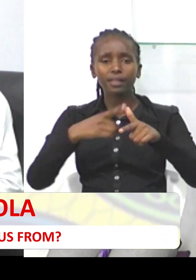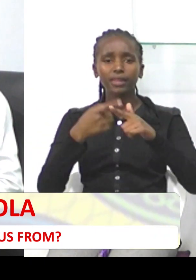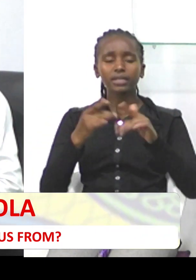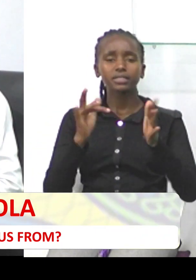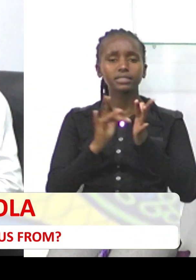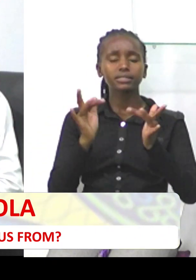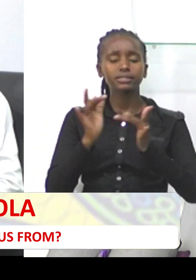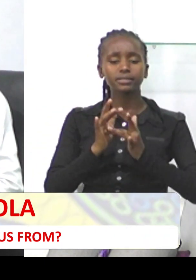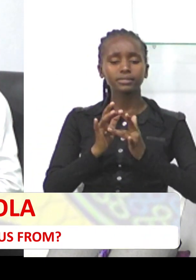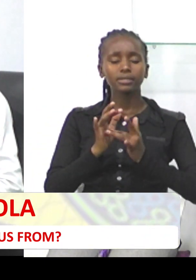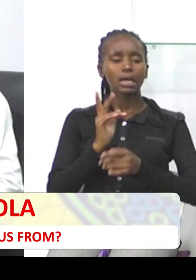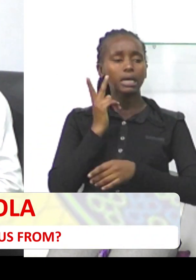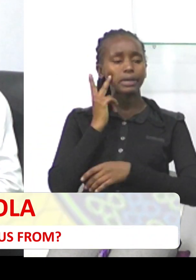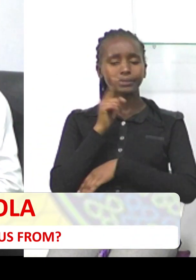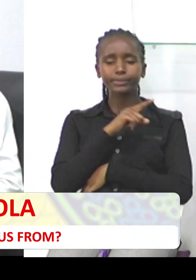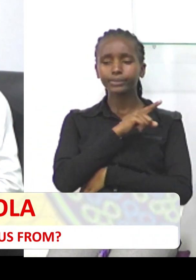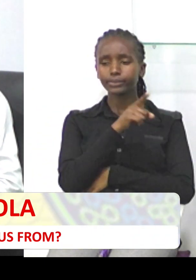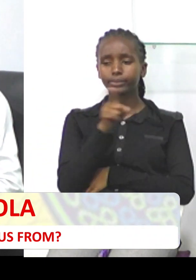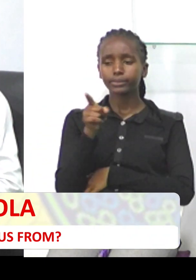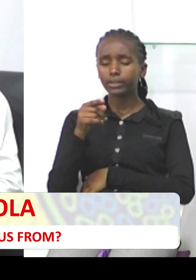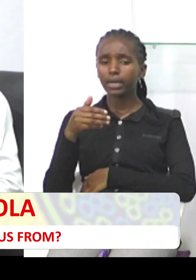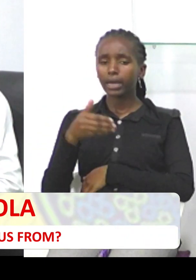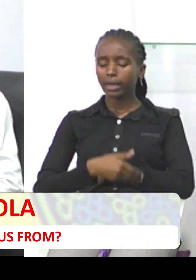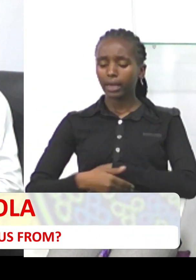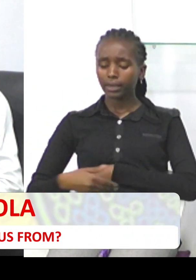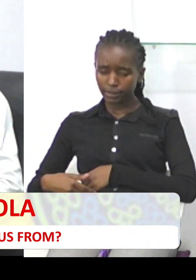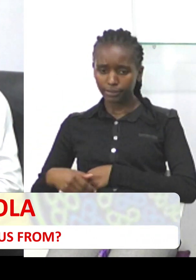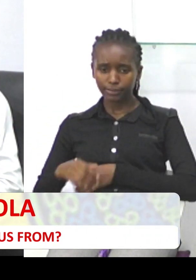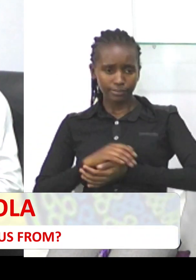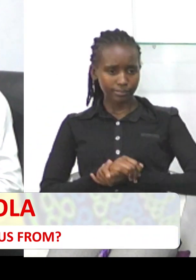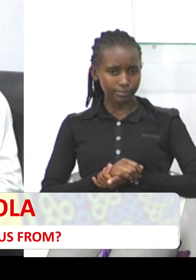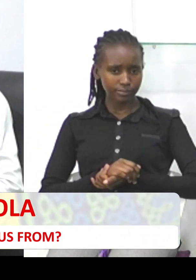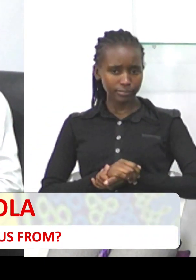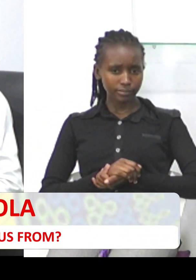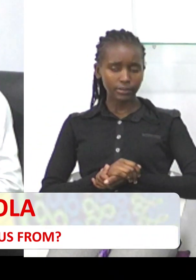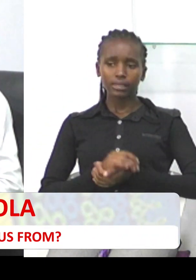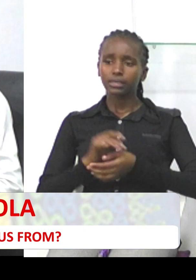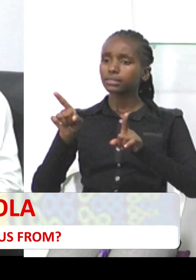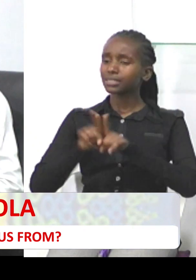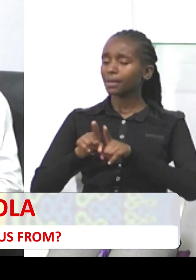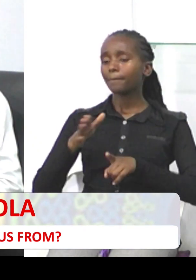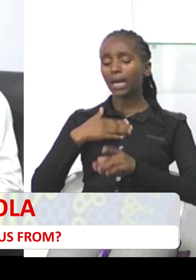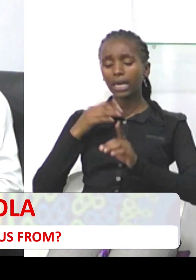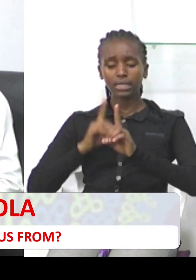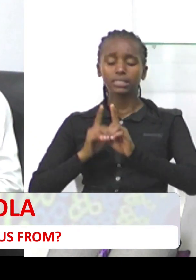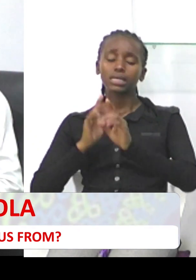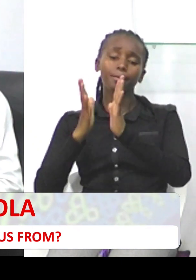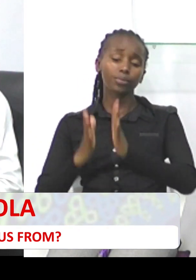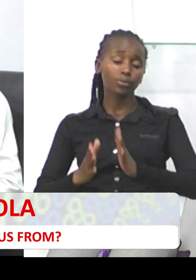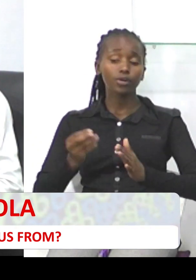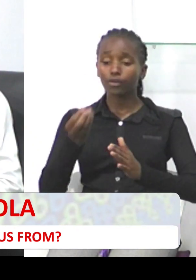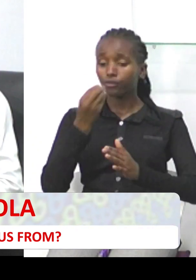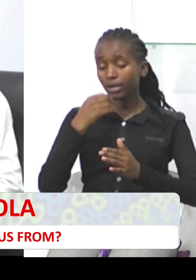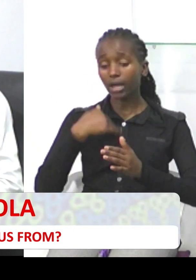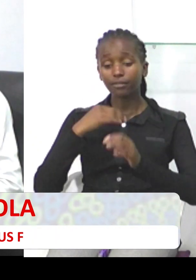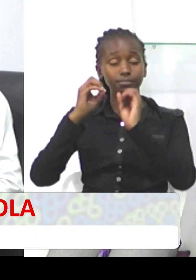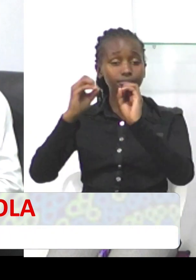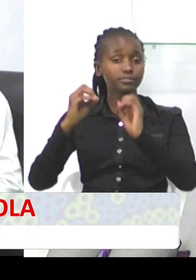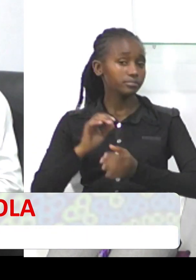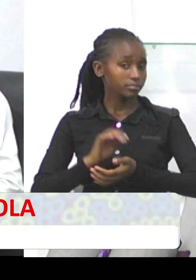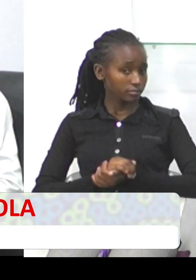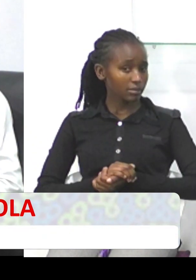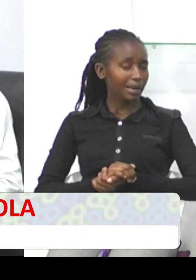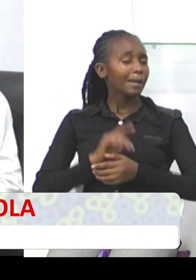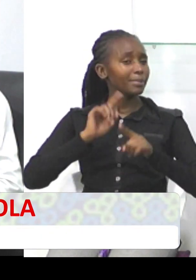anasikia njaa. Mitume wako hapo. Hawajina kuchukua samaki. Mm. But the good thing is, because yeye ni mwana wa